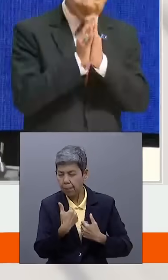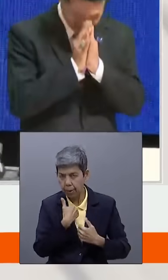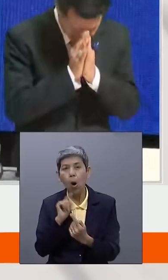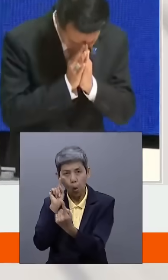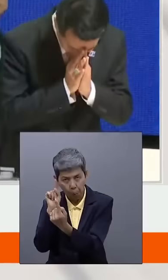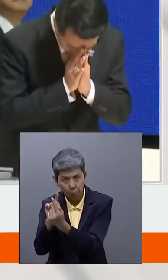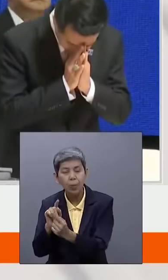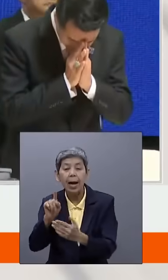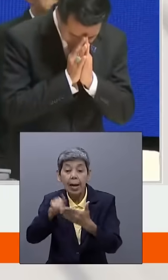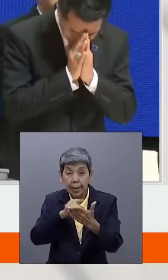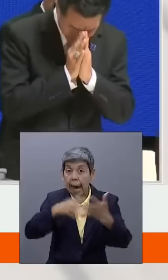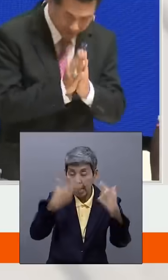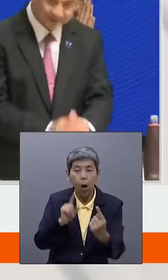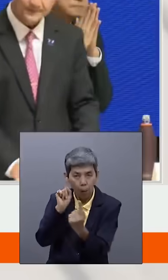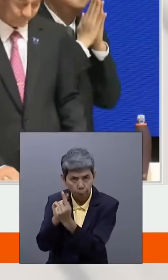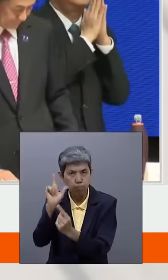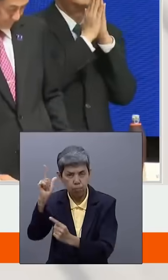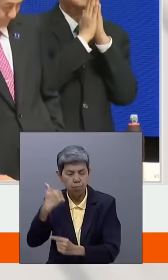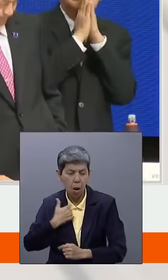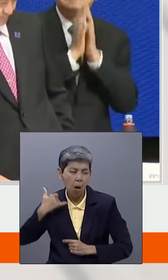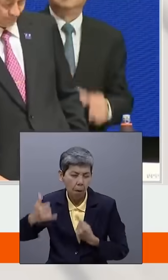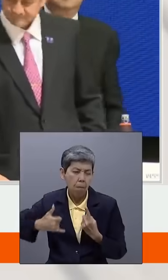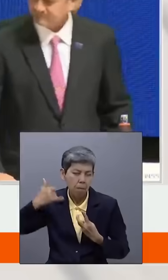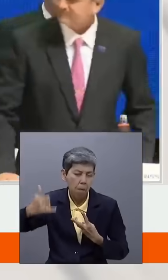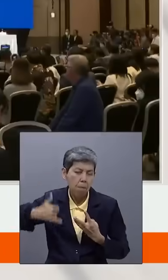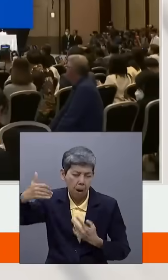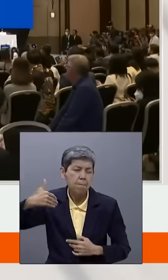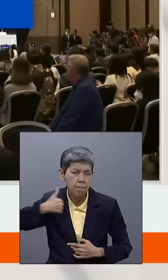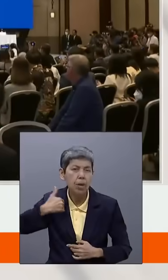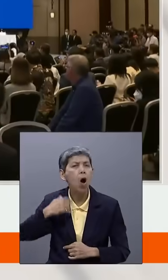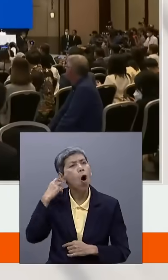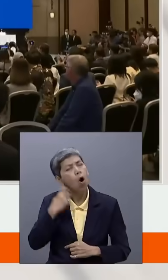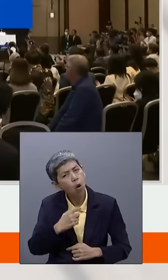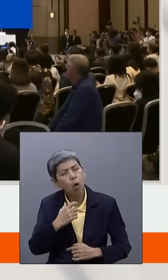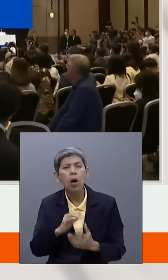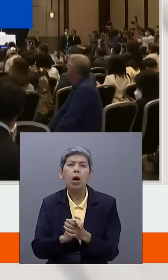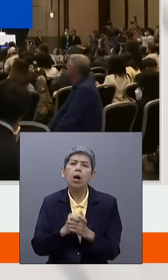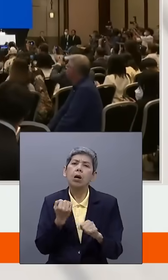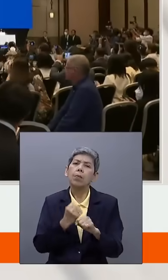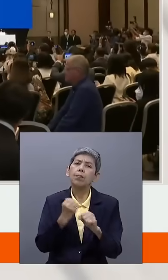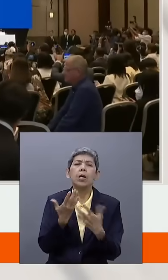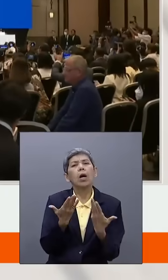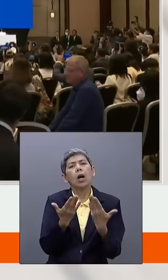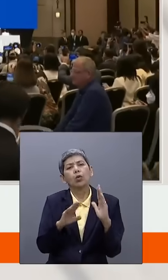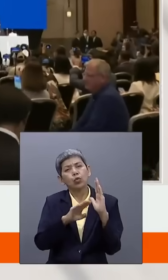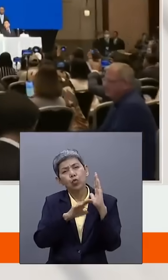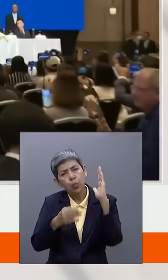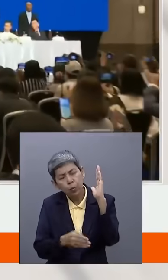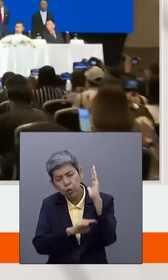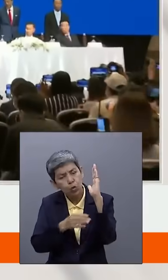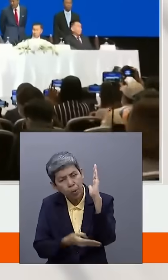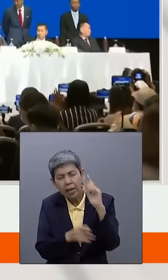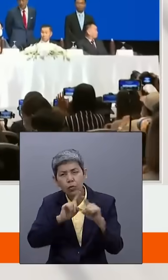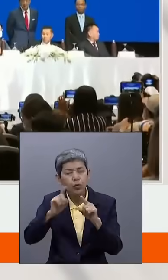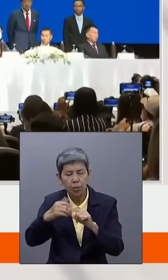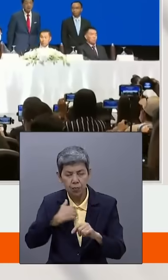บกันหลังเลือกตั้งเนี่ยมากกว่าหนึ่งครั้งแหละจะเป็นที่ฮ่องกงดูไบสิงคโปร์เปล่านี่ผมไม่ทราบแต่ความพยายามคุยแบ